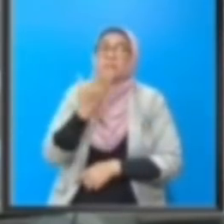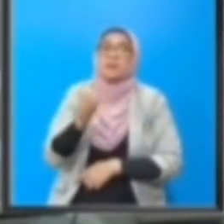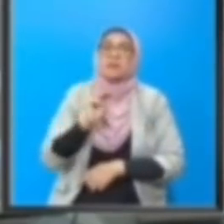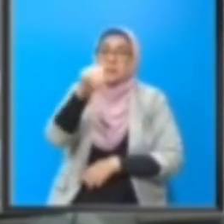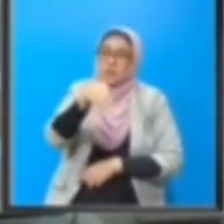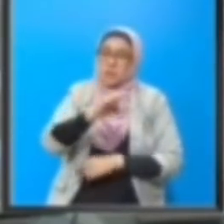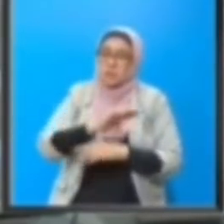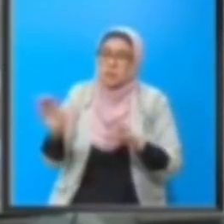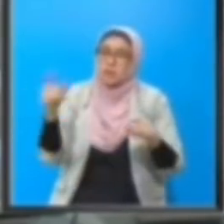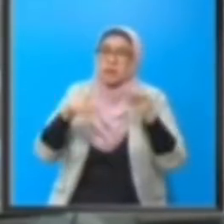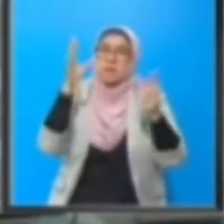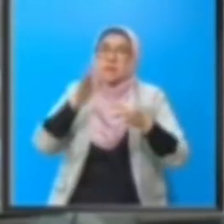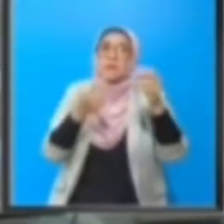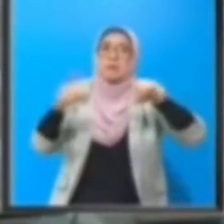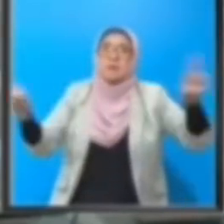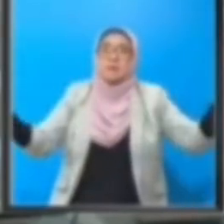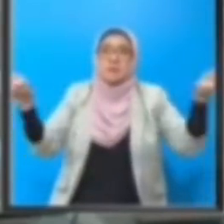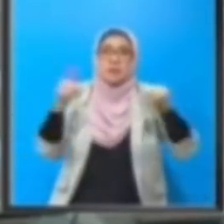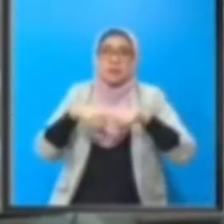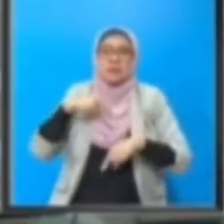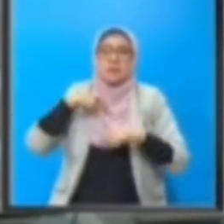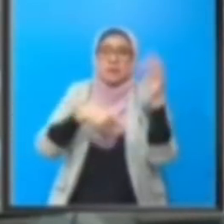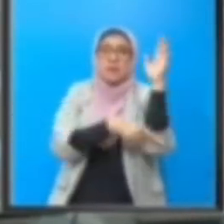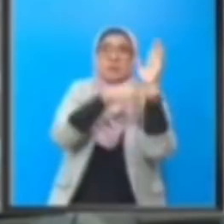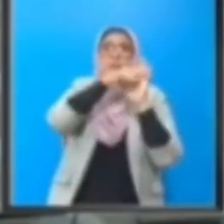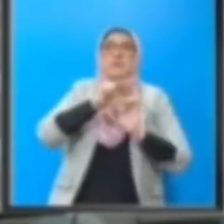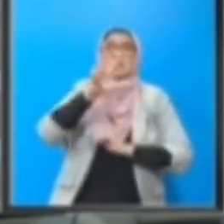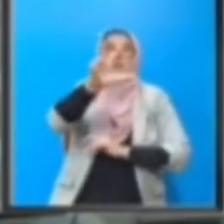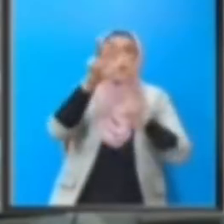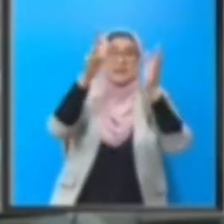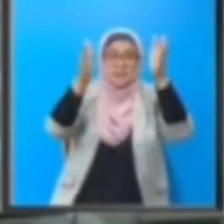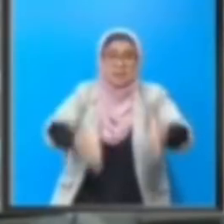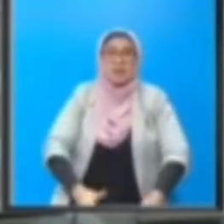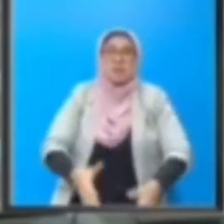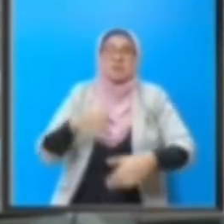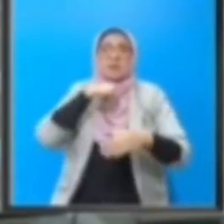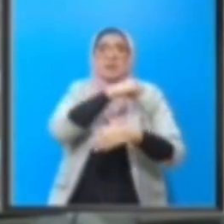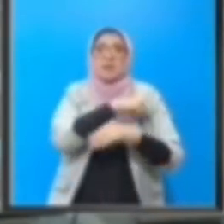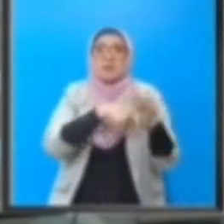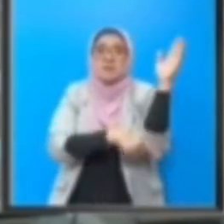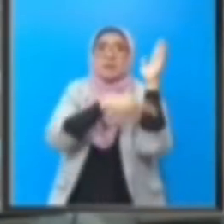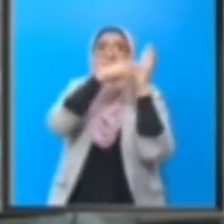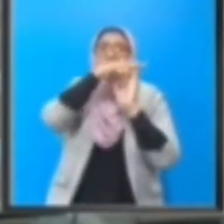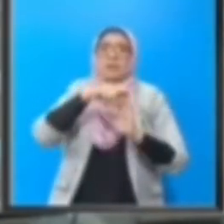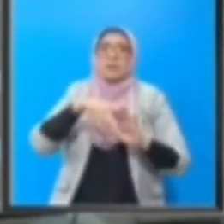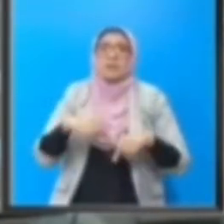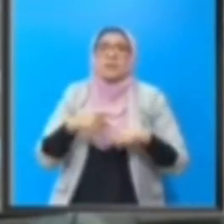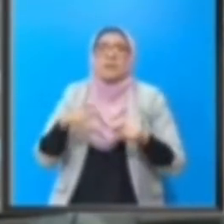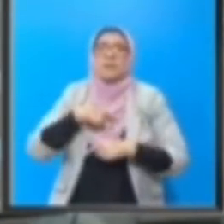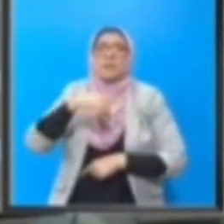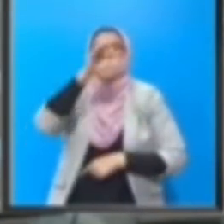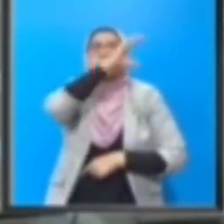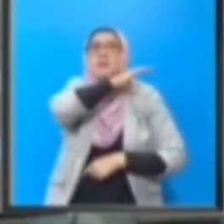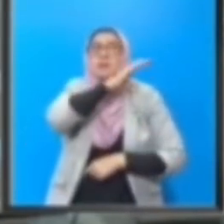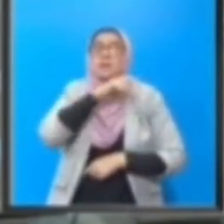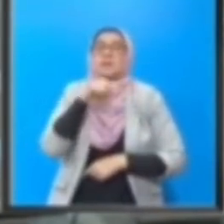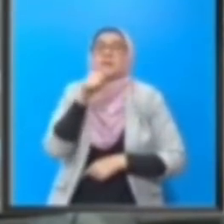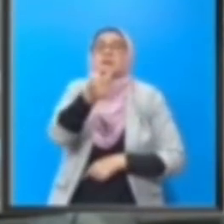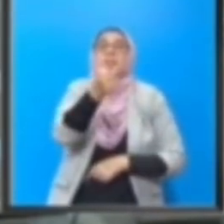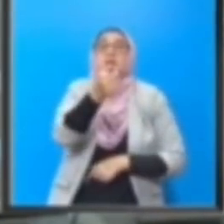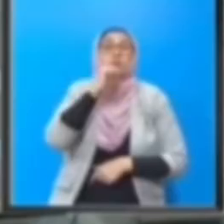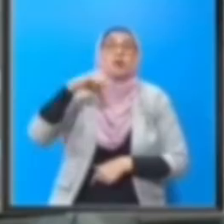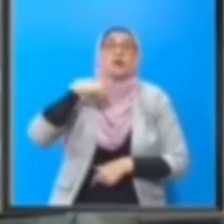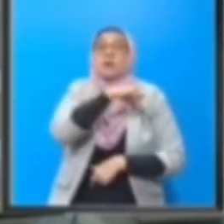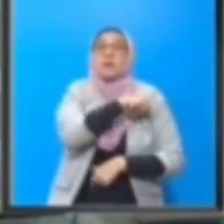parlimen, tiga ahli parlimen. Tuan Speaker, bagaimana kita nak pastikan ini Tuan Speaker bukan ahli parlimen. Tuan Speaker adalah seorang pengadil. Speaker, saya